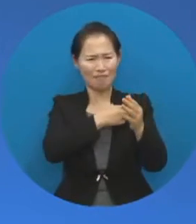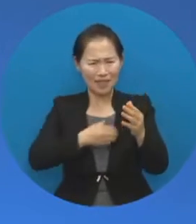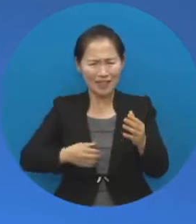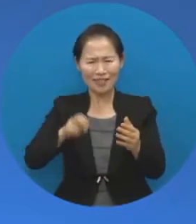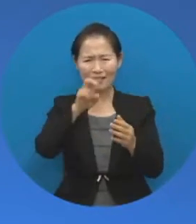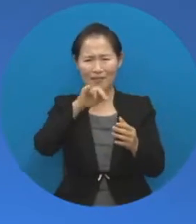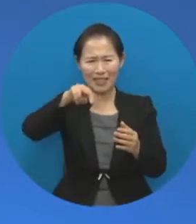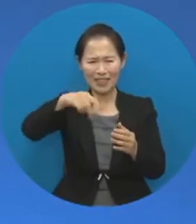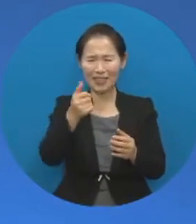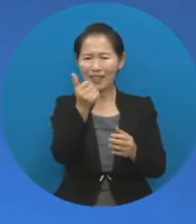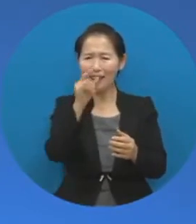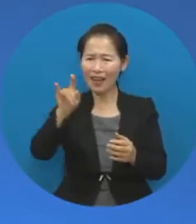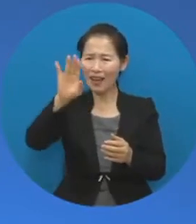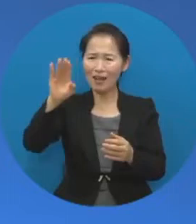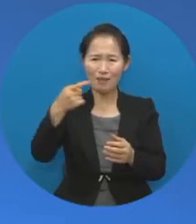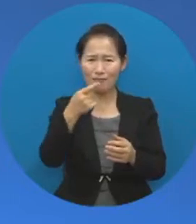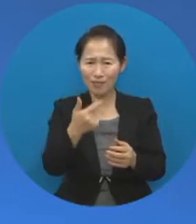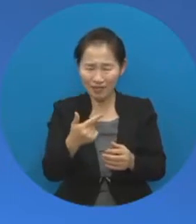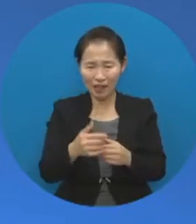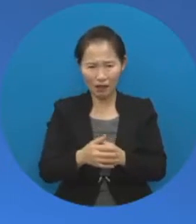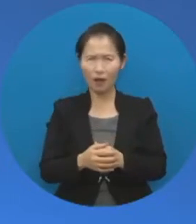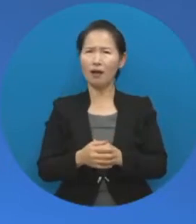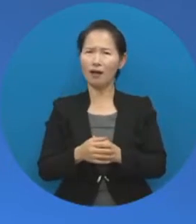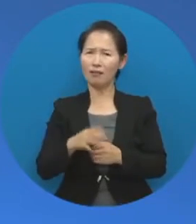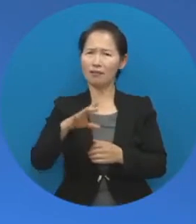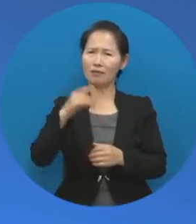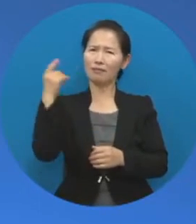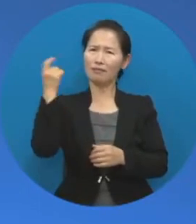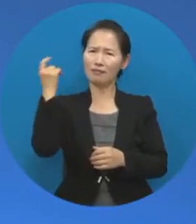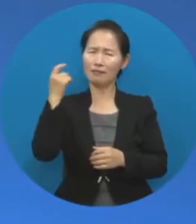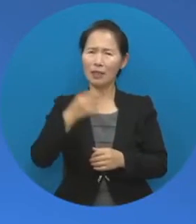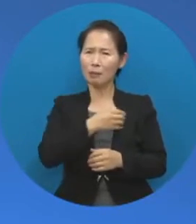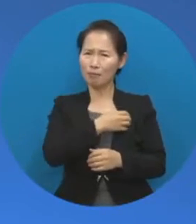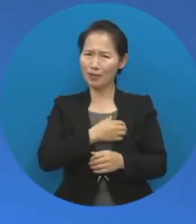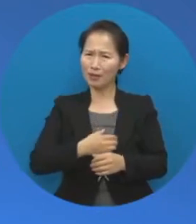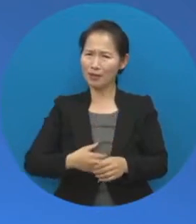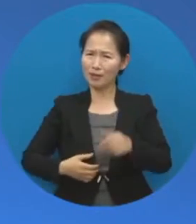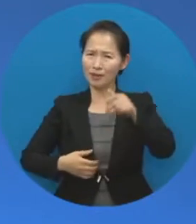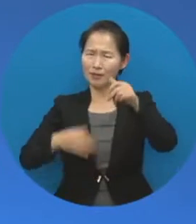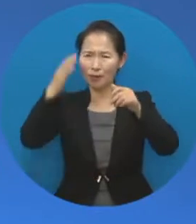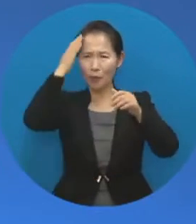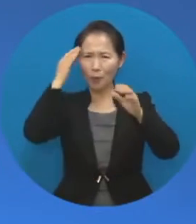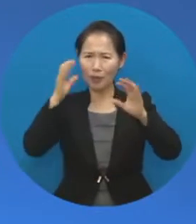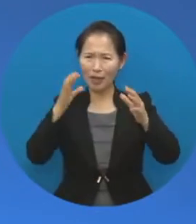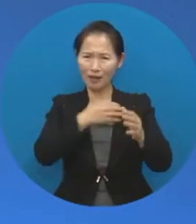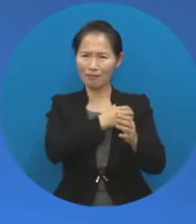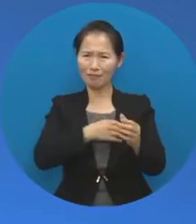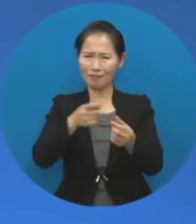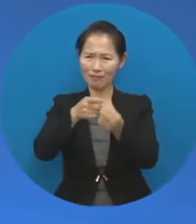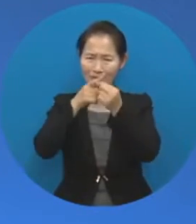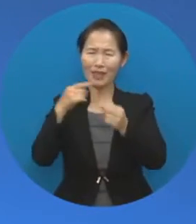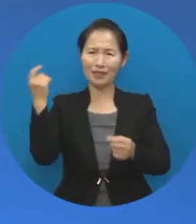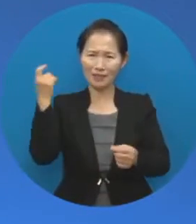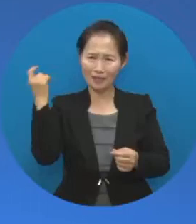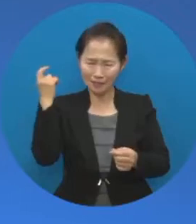그래서 제가 미스 코리아는 들어봤는데 미스 헤븐은 처음 들어본 거예요. 그래서 저보고 효진아 너는 하나님